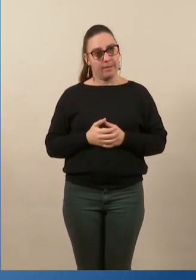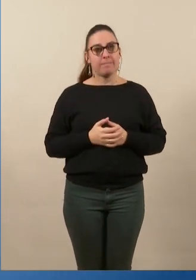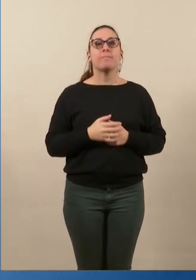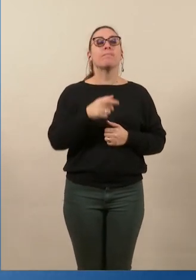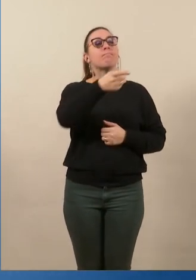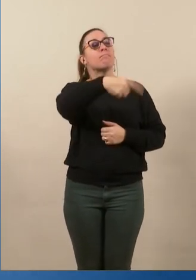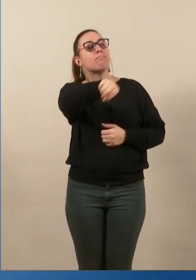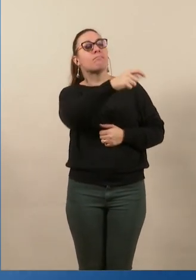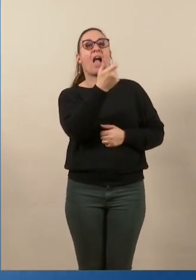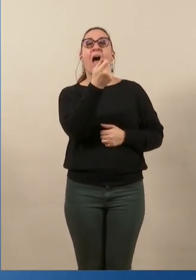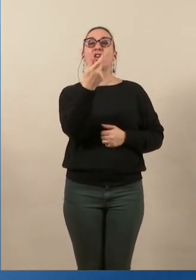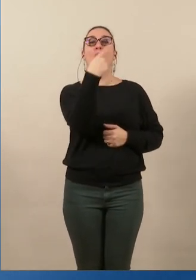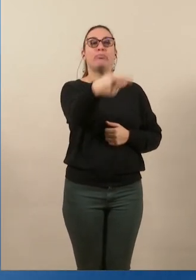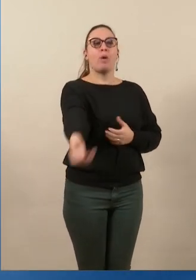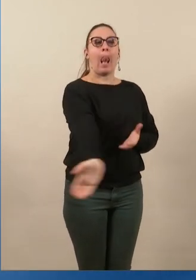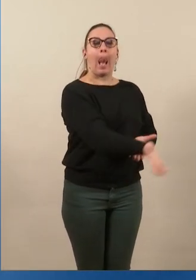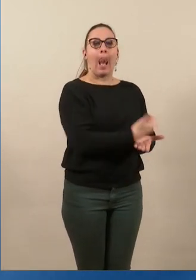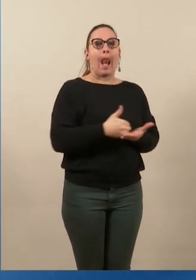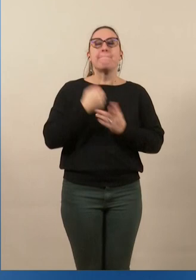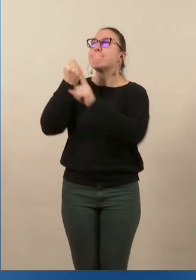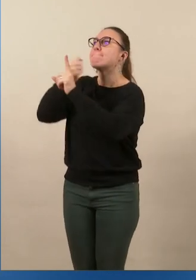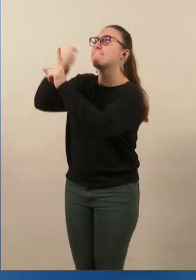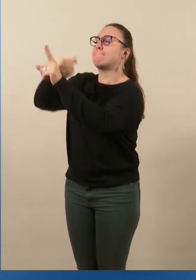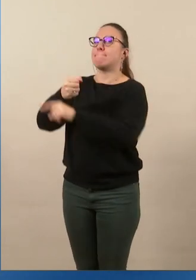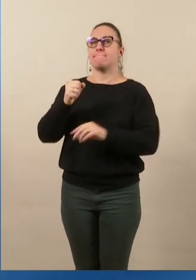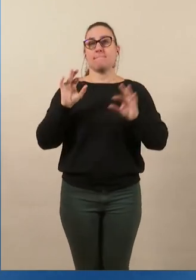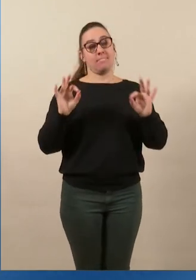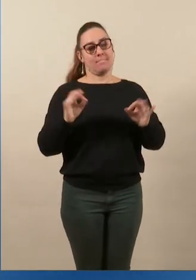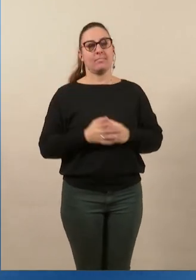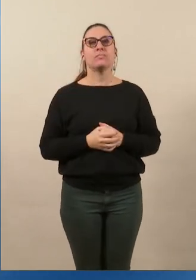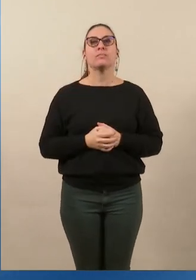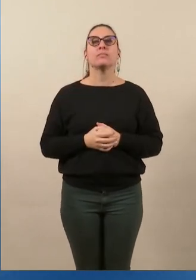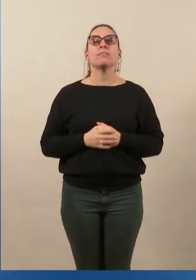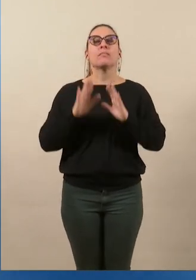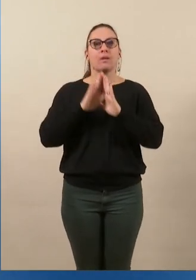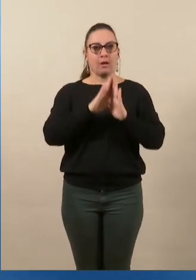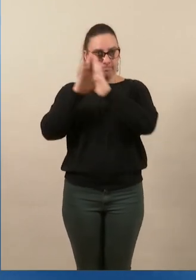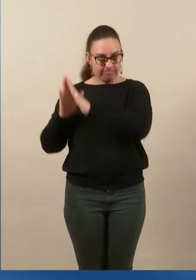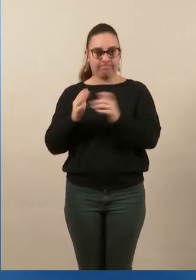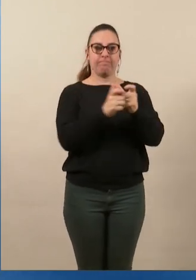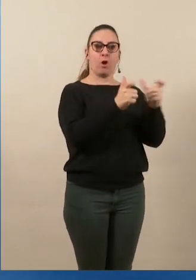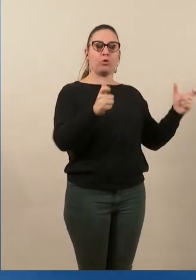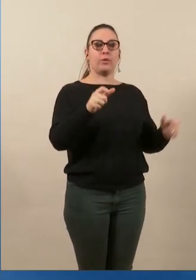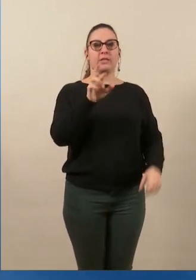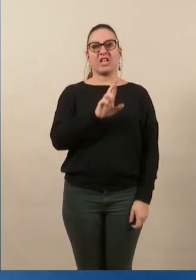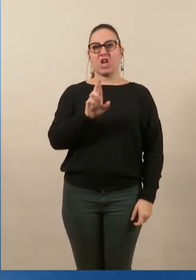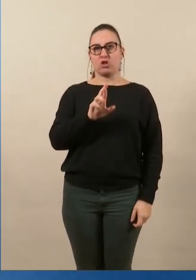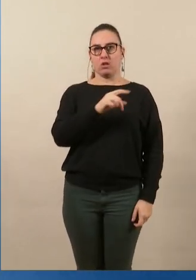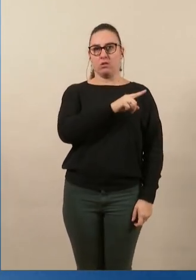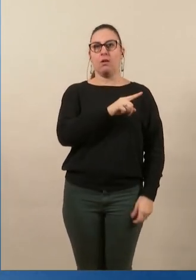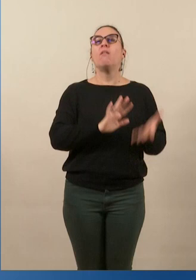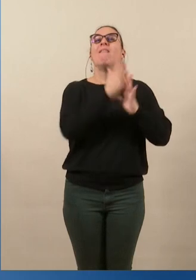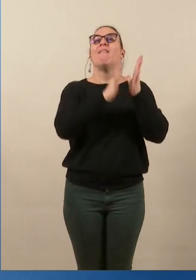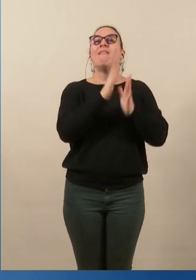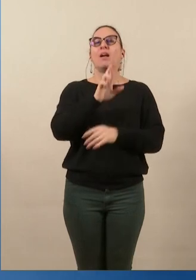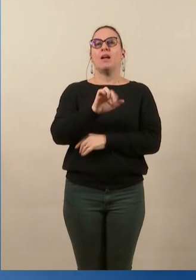Grenoblois ça c'est sûr vous allez aller jusqu'au bout ensuite j'aimerais revenir sur Richardson parce que là aussi à l'époque quand